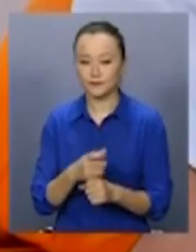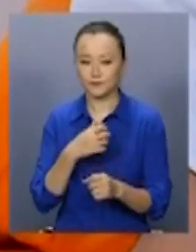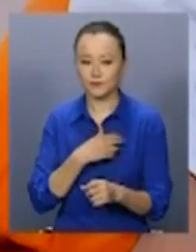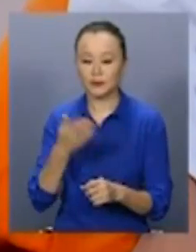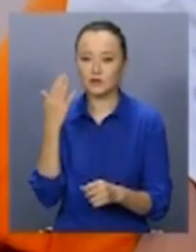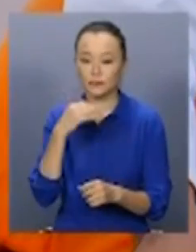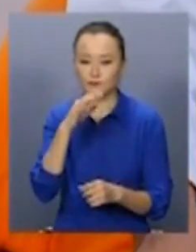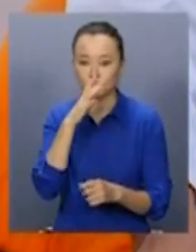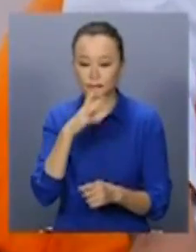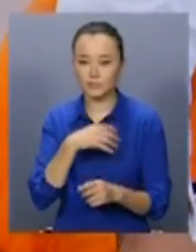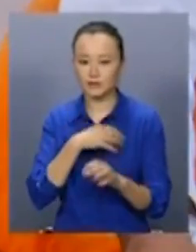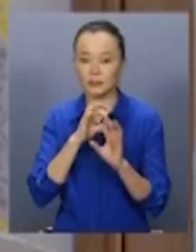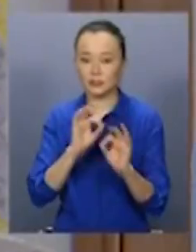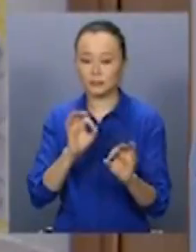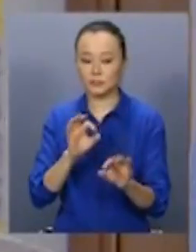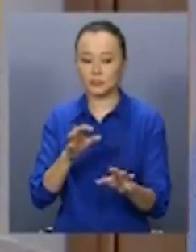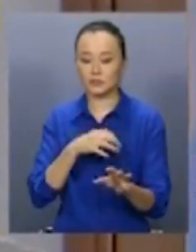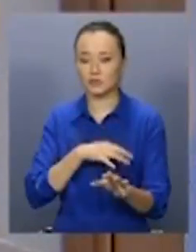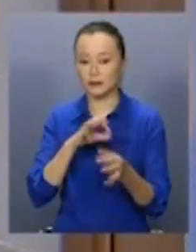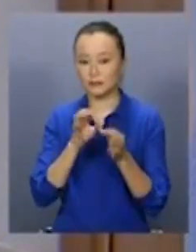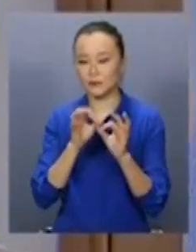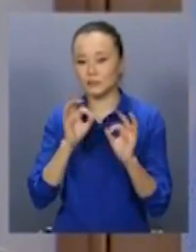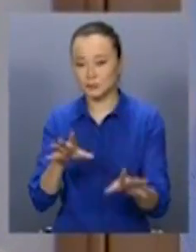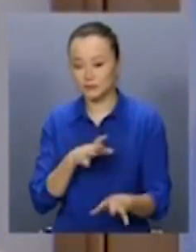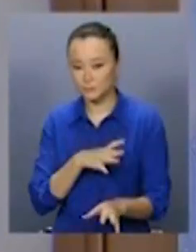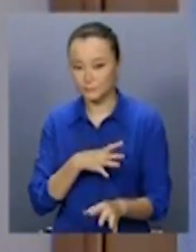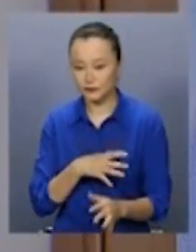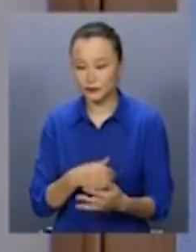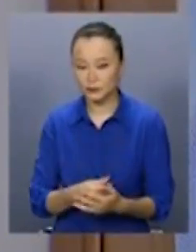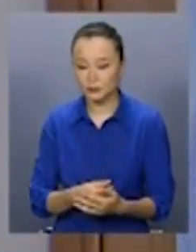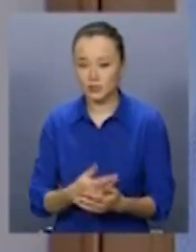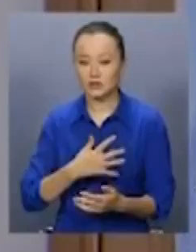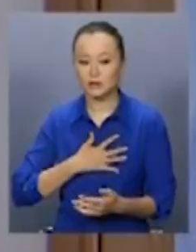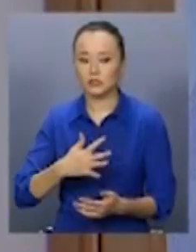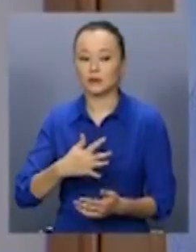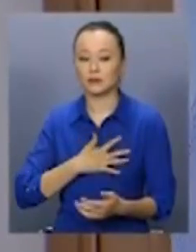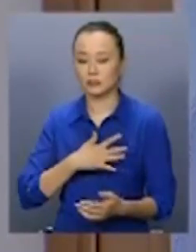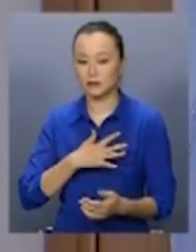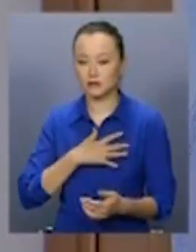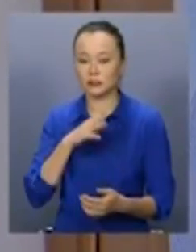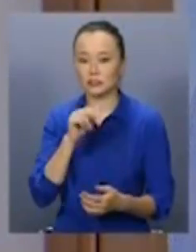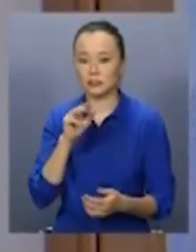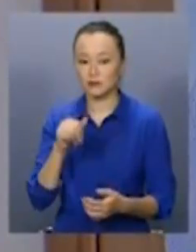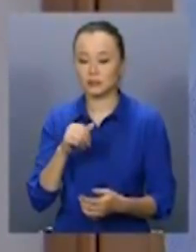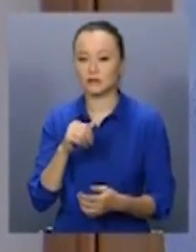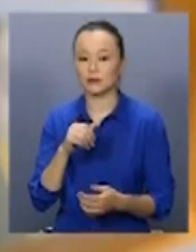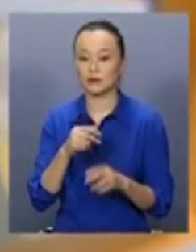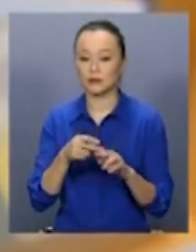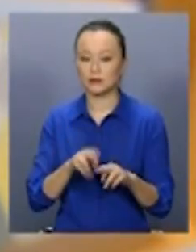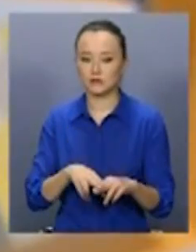мына түсіндіргенде айтам, мына жаңағы тыныс алу катасы дейді, ката деген ол